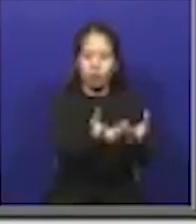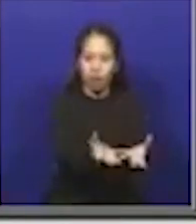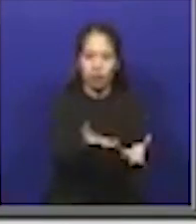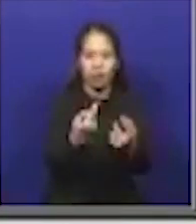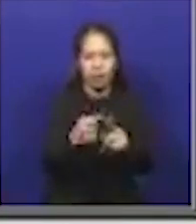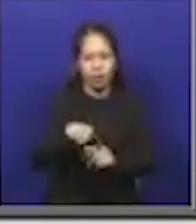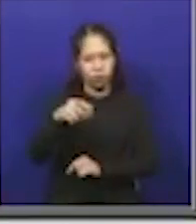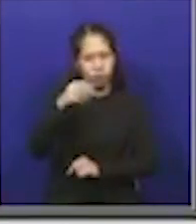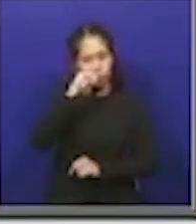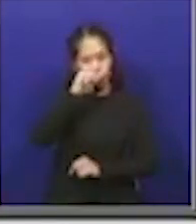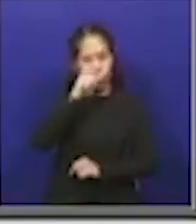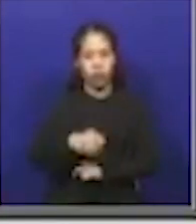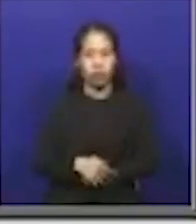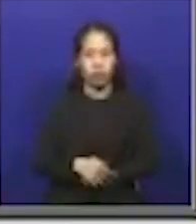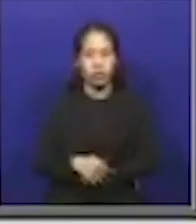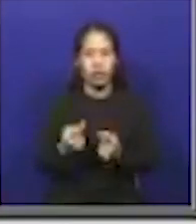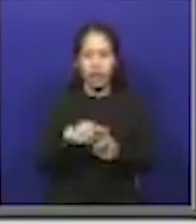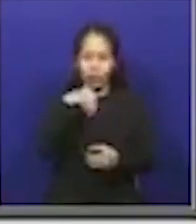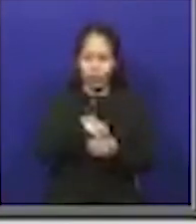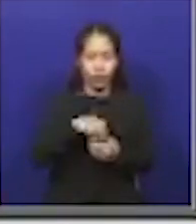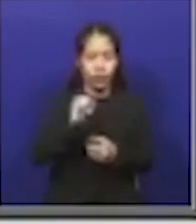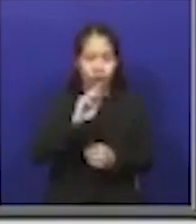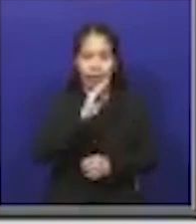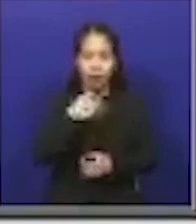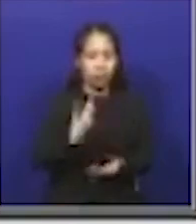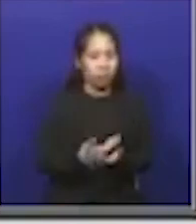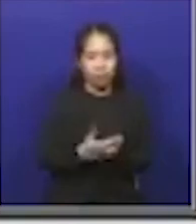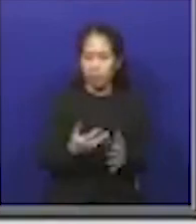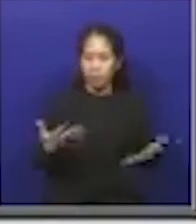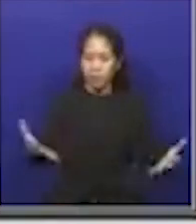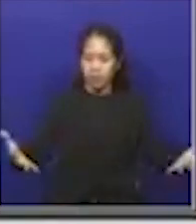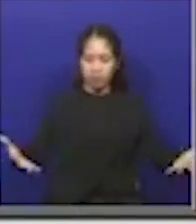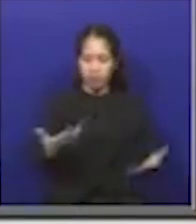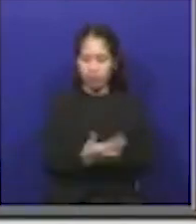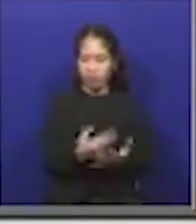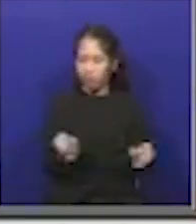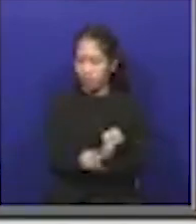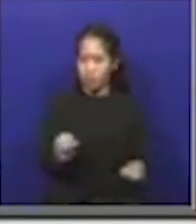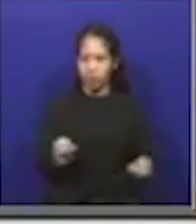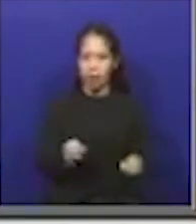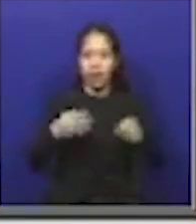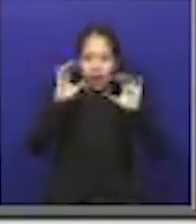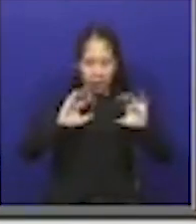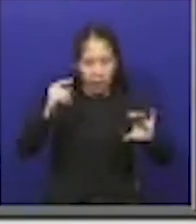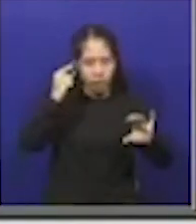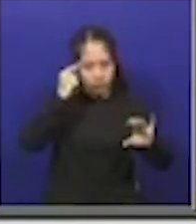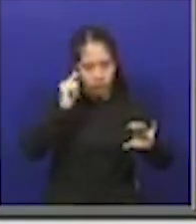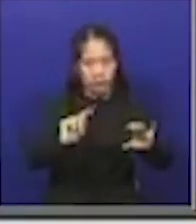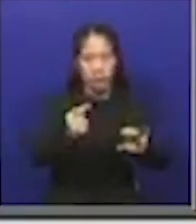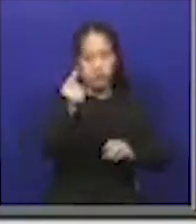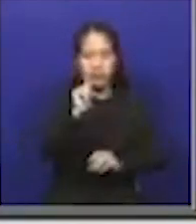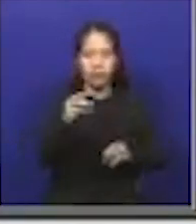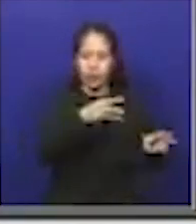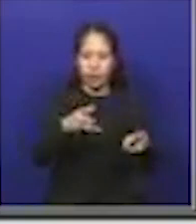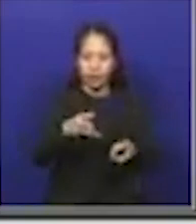อีกบอกว่าแต่เขาจะอยู่ได้ยังไงฮะในเมื่อเขาไม่มีเงินรัฐบาลจึงต้องเริ่มมาตรการใน